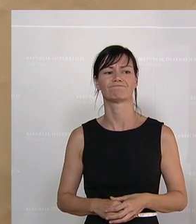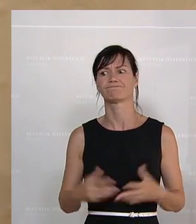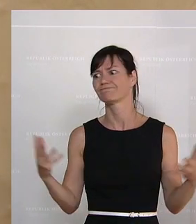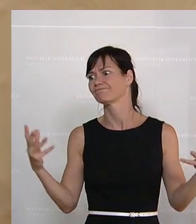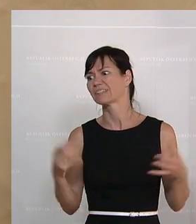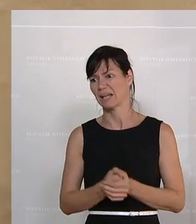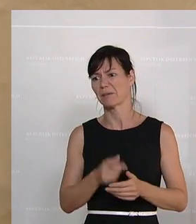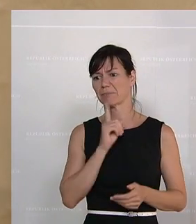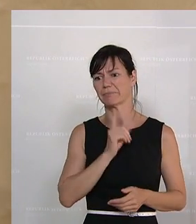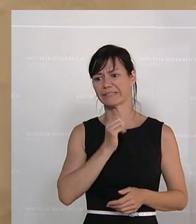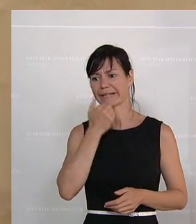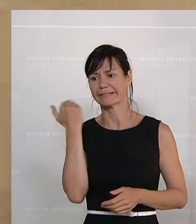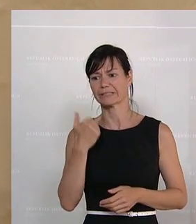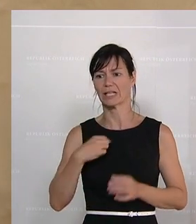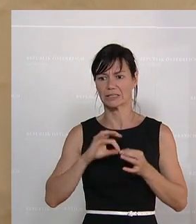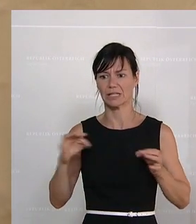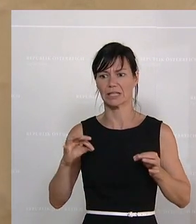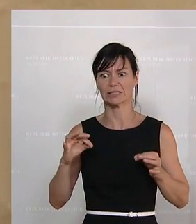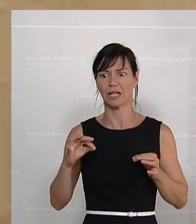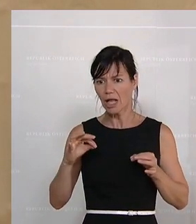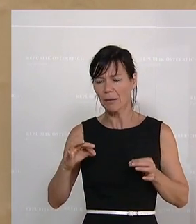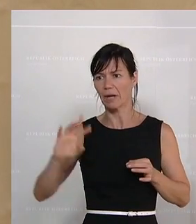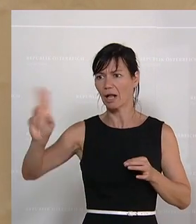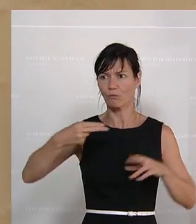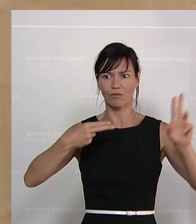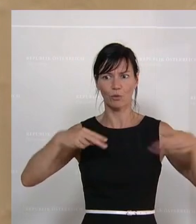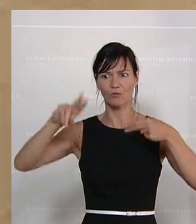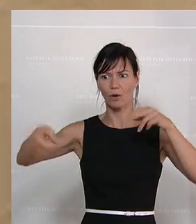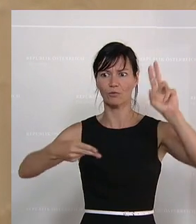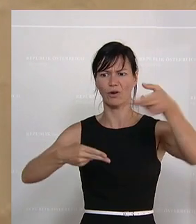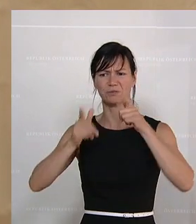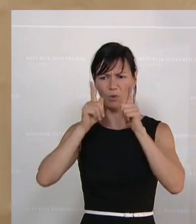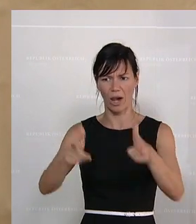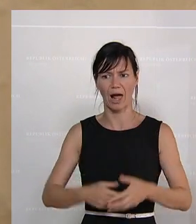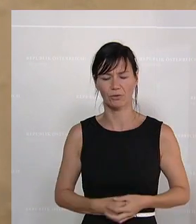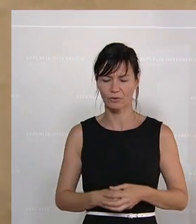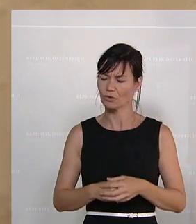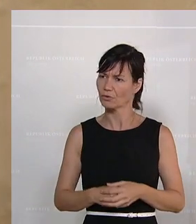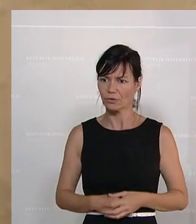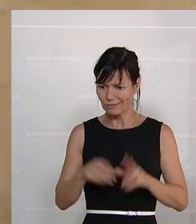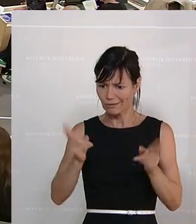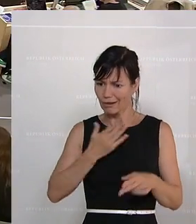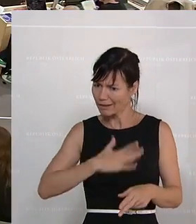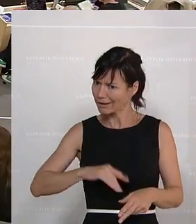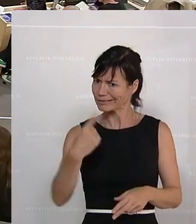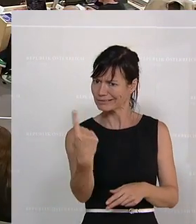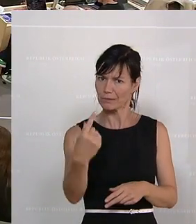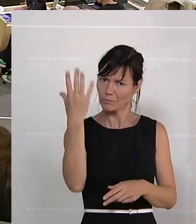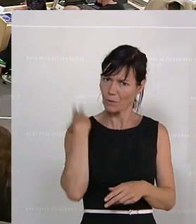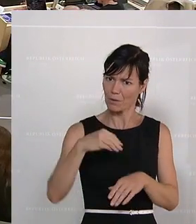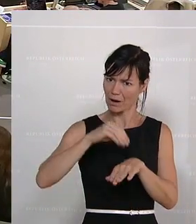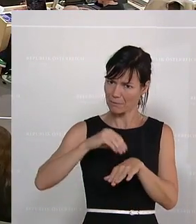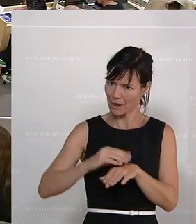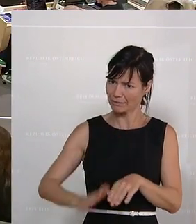schon ein bisschen extrem wenn jeder zweite satz kommentiert wird in dieser lautstärke ja sie können sie dann auch noch mal zu wort melden